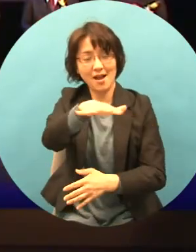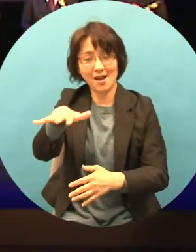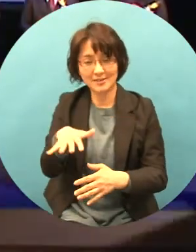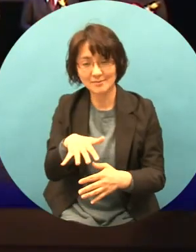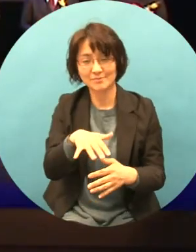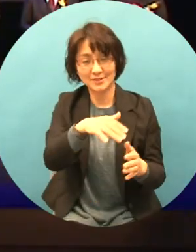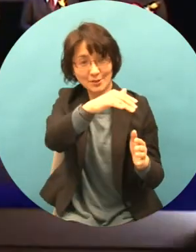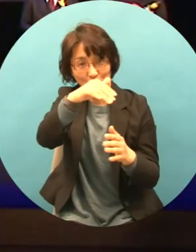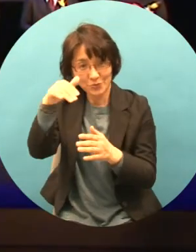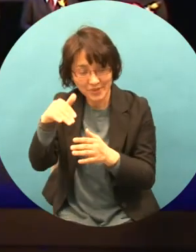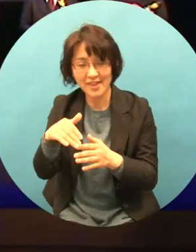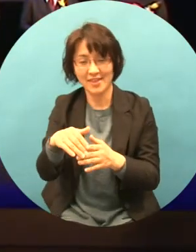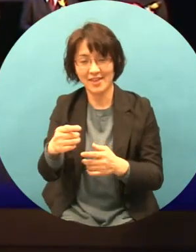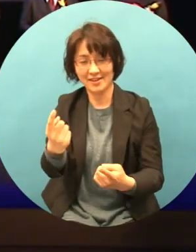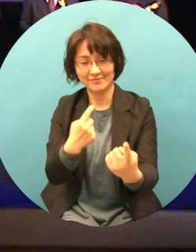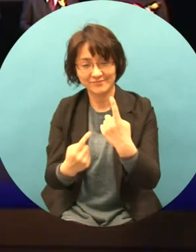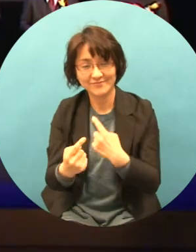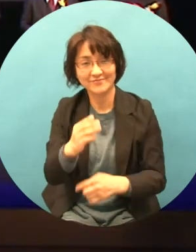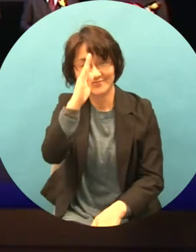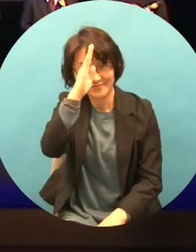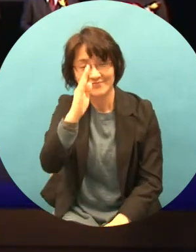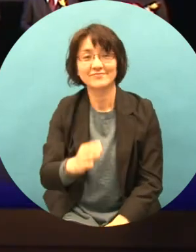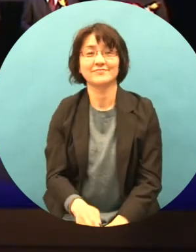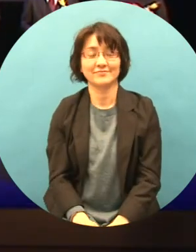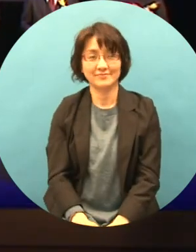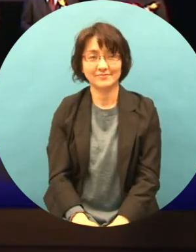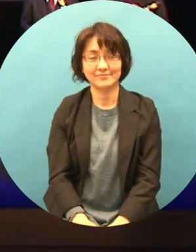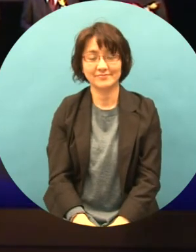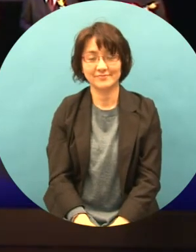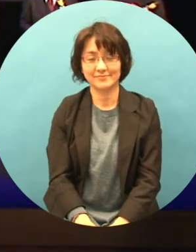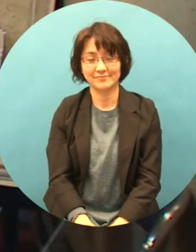誘い合わせの上ご来場ください。